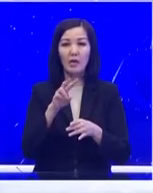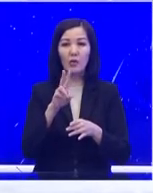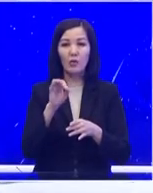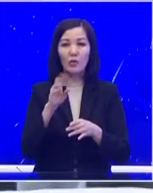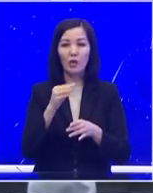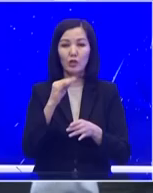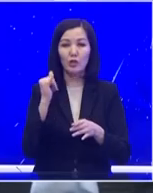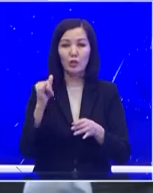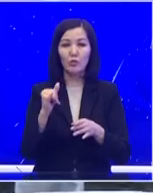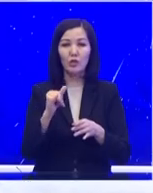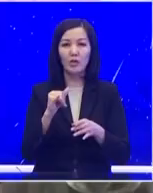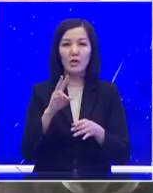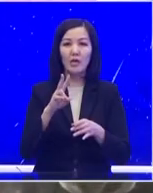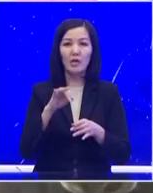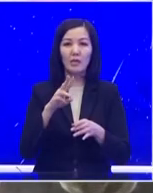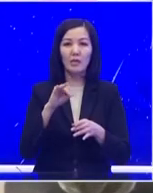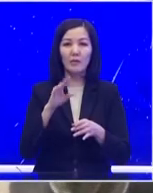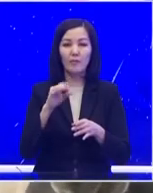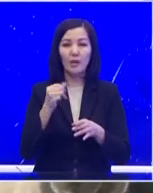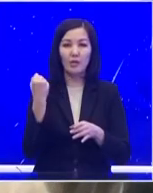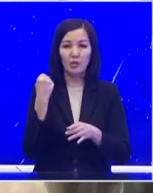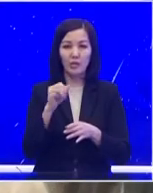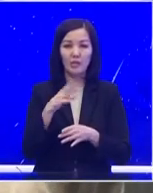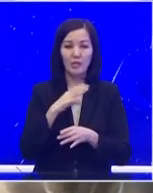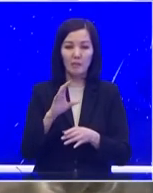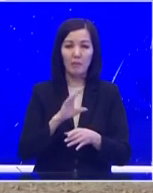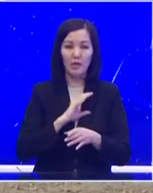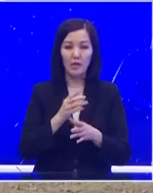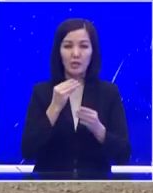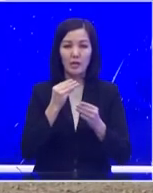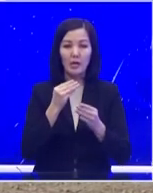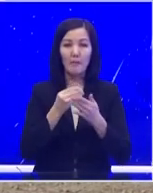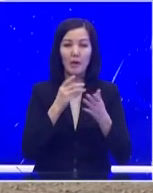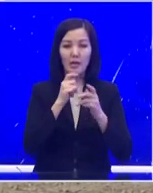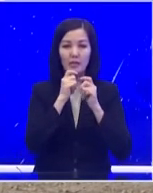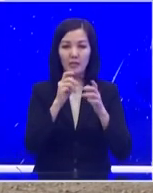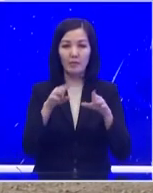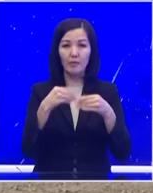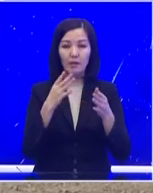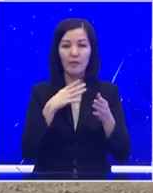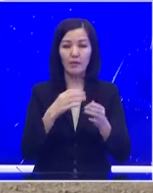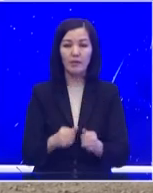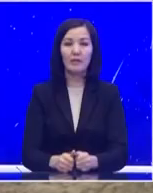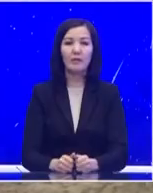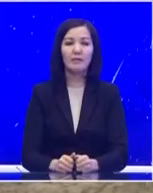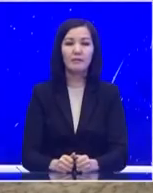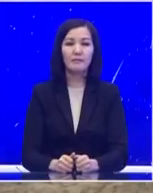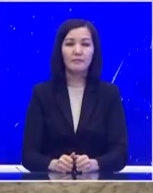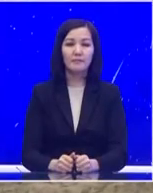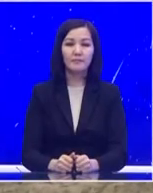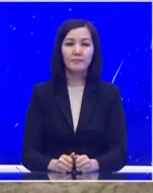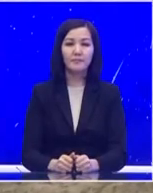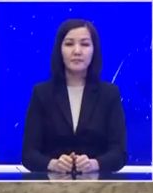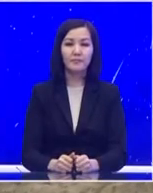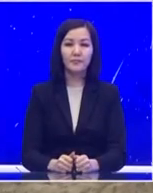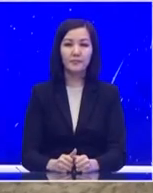пен жетісулық Ынтымақ Әліппаев ерекшеленді. Олар медальдармен және бағалы сыйлықтармен марапатталды. Меруерт Қыдырбайқызы, Адель